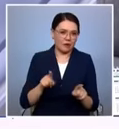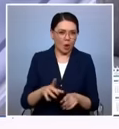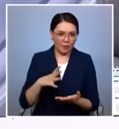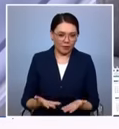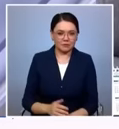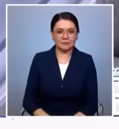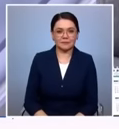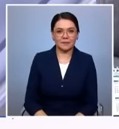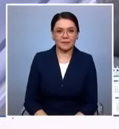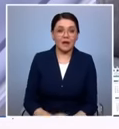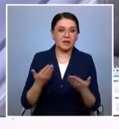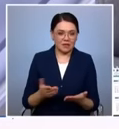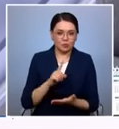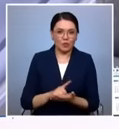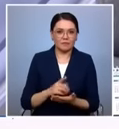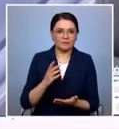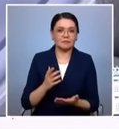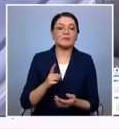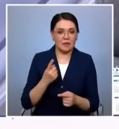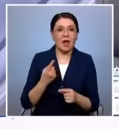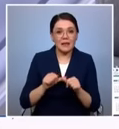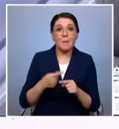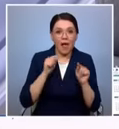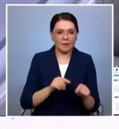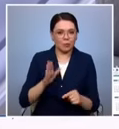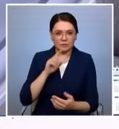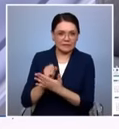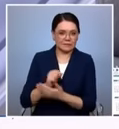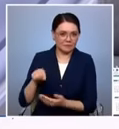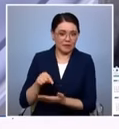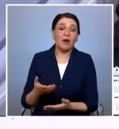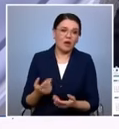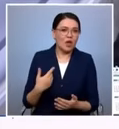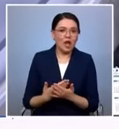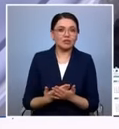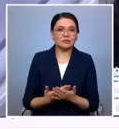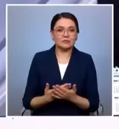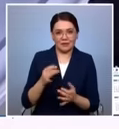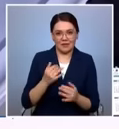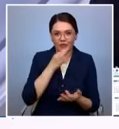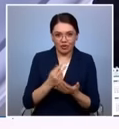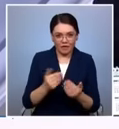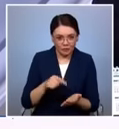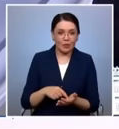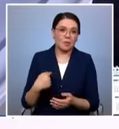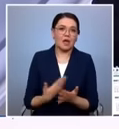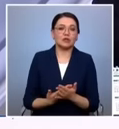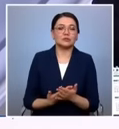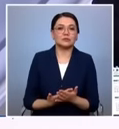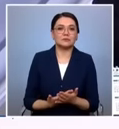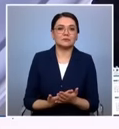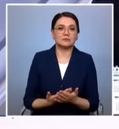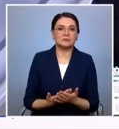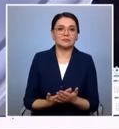чудеса происходили все эти 3 часа и 45 минут. Ведущие вот, тамады или кто они там у них считаются, вот это